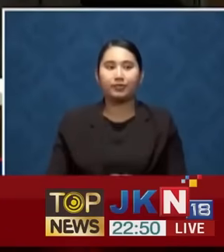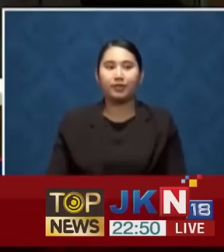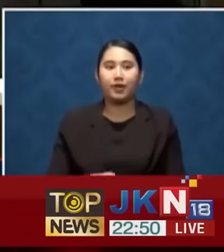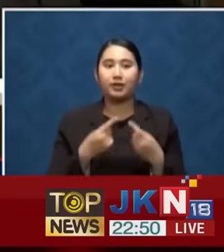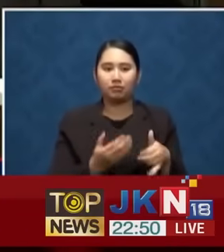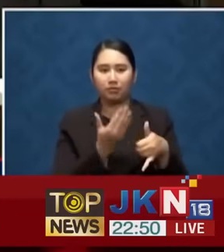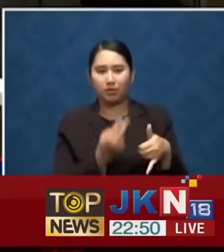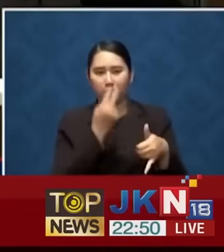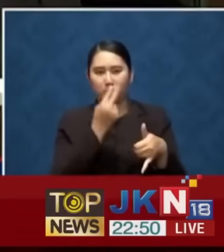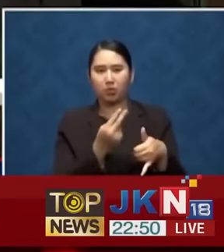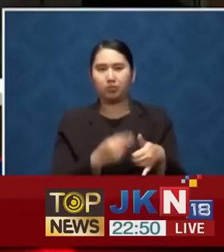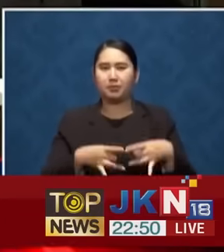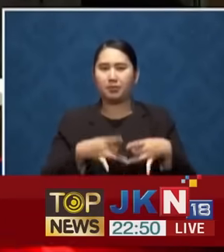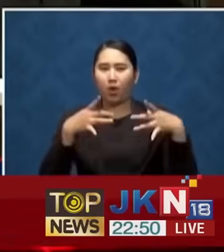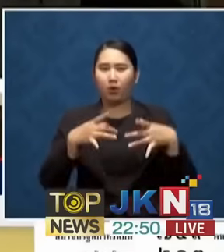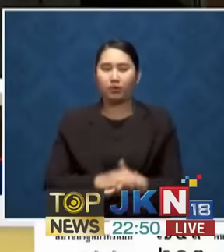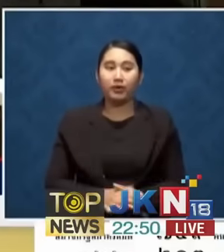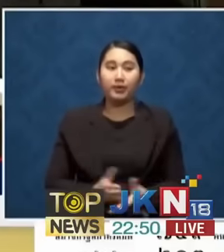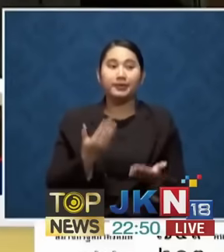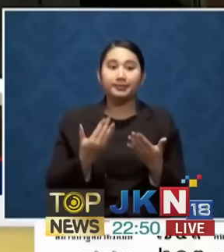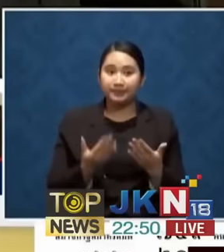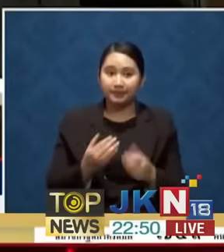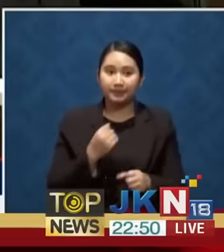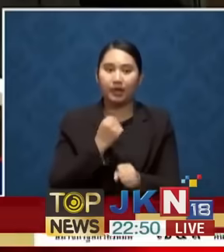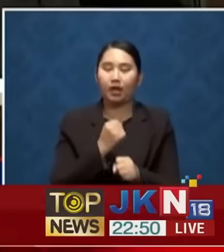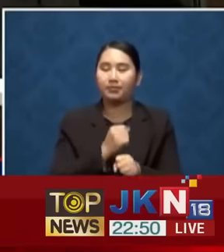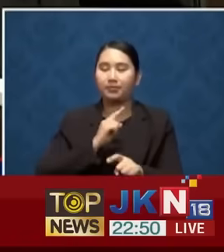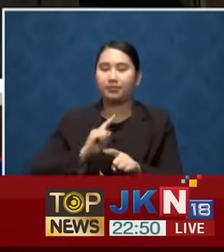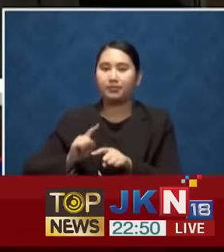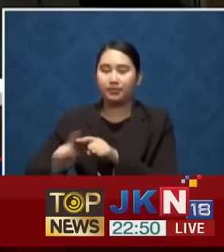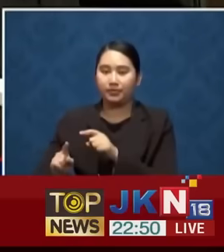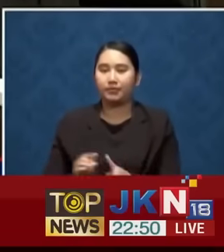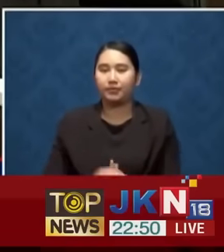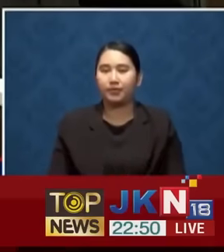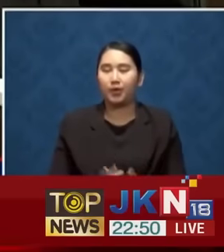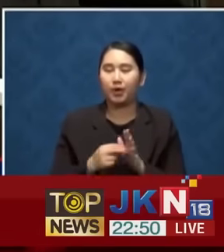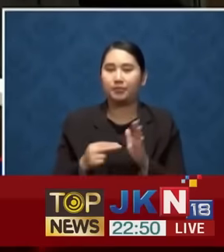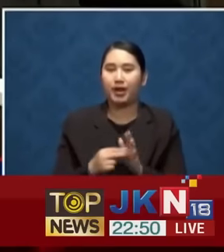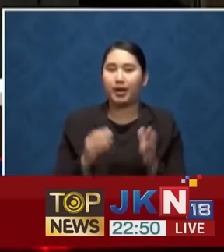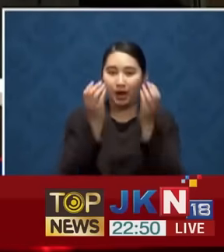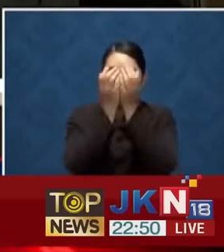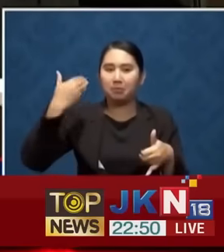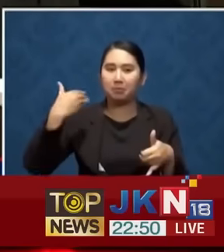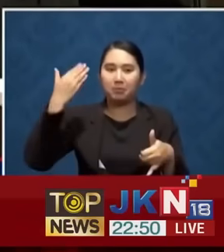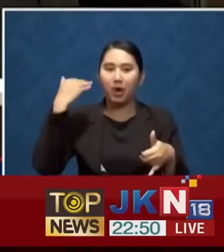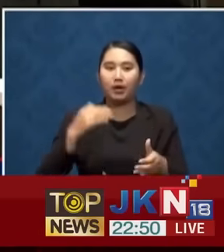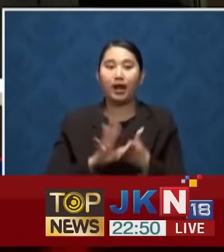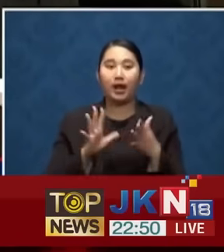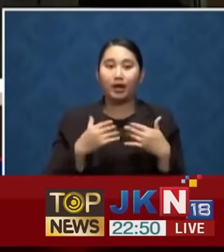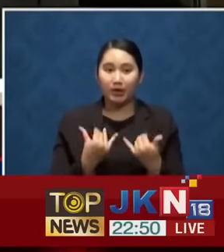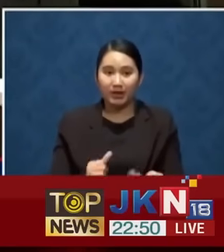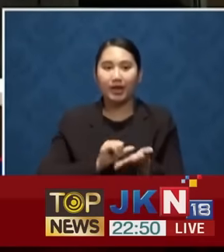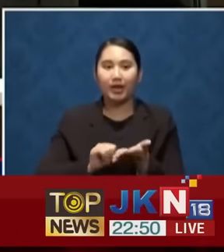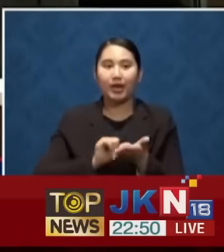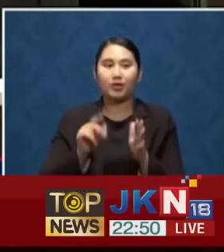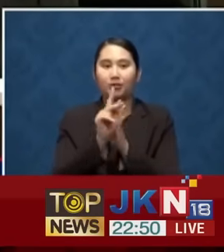อาจจะขาดคุณสมบัตินะครับหรือกระทำการใดๆอันเป็นการ ขัดต่อรัฐธรรมนูญแล้วก็จะมาแก้กฎหมาย